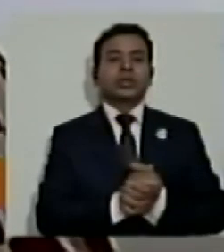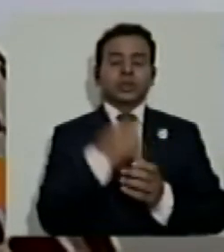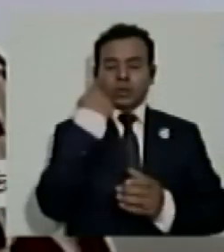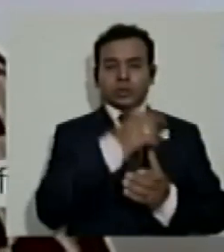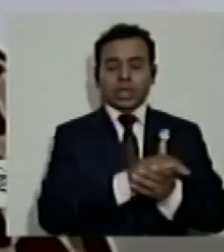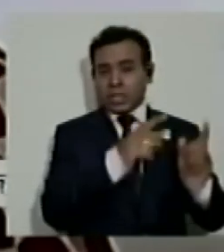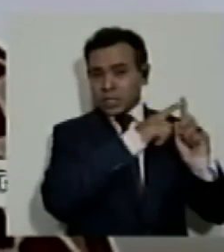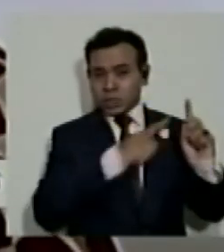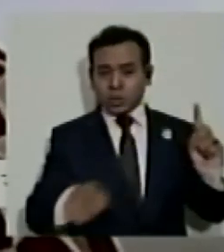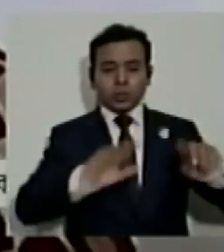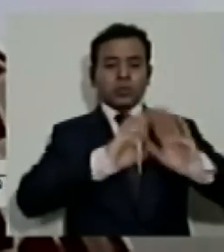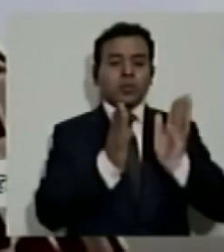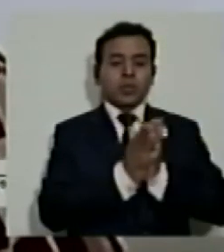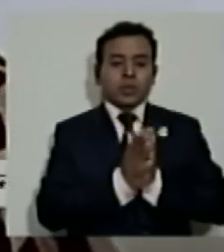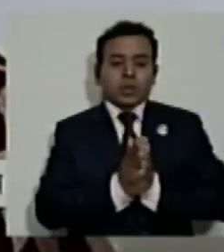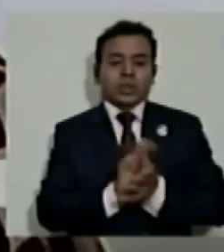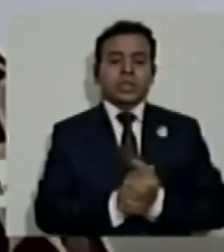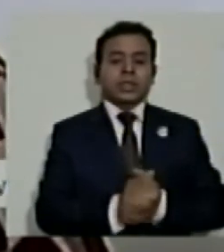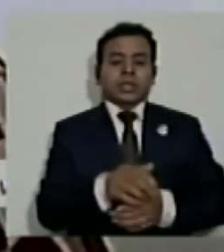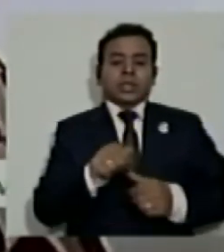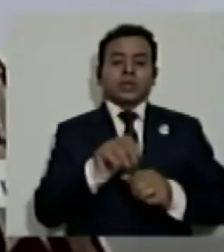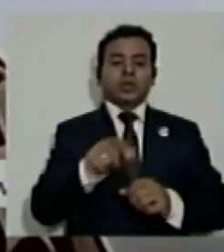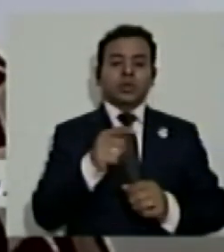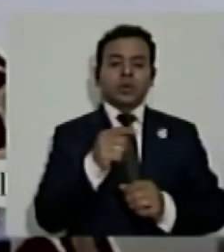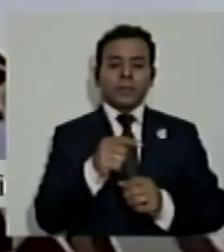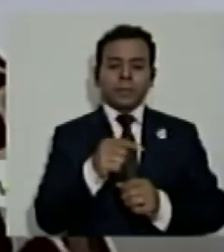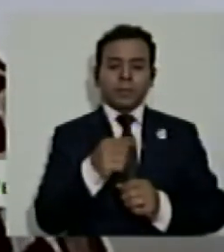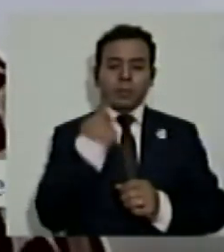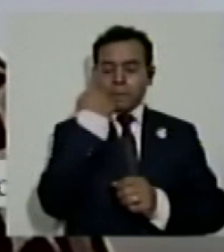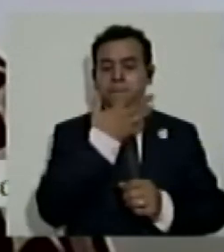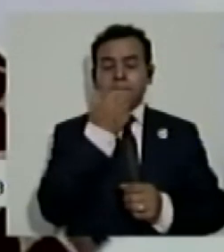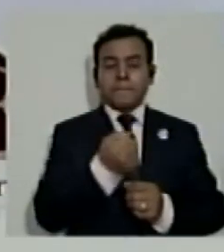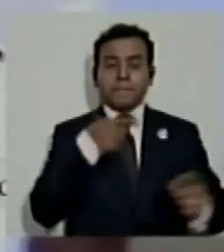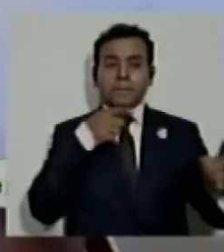মৃত্যু হয়েছেন তার মধ্যে হাসপাতালে রেখে চিকিৎসা গ্রহণ করছেন